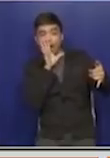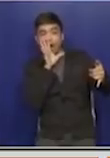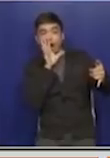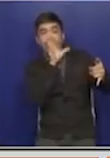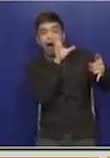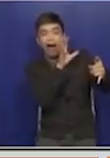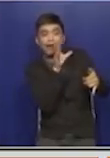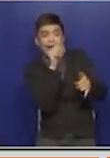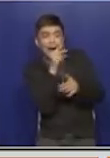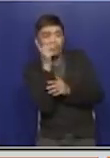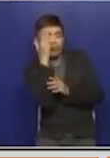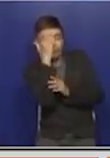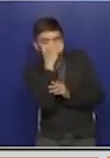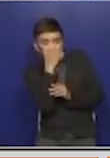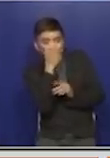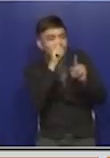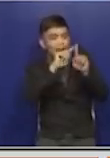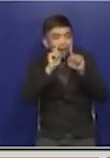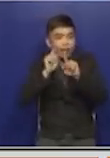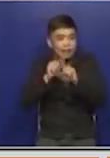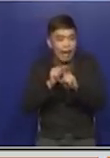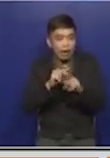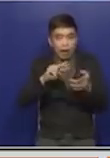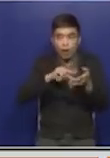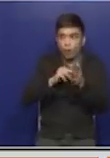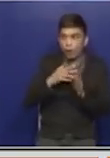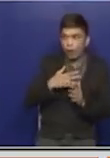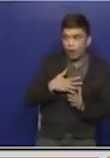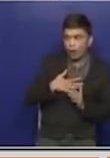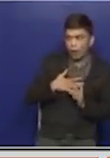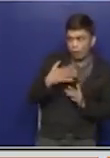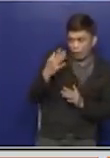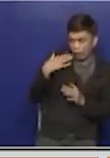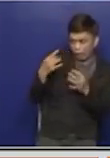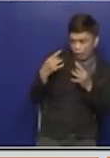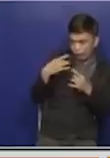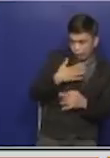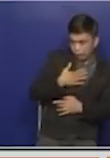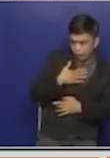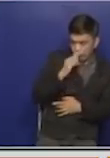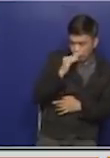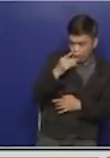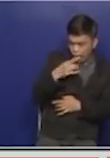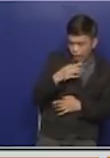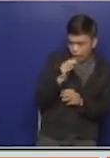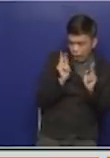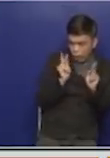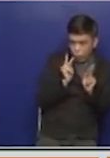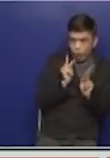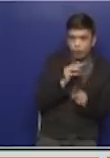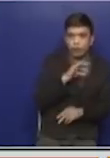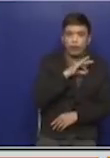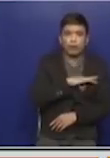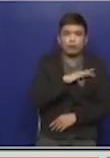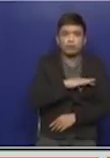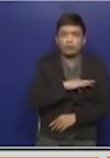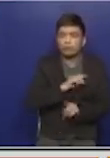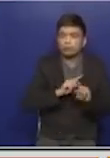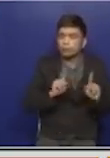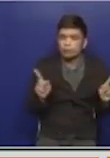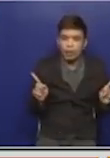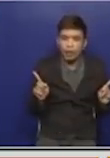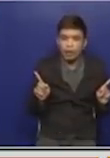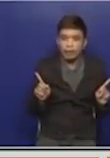คนอาจจะรู้สึกว่าตนเองนั้นถูกคุกคามแต่ก็ไม่ผิดค่ะที่ผู้หญิงบางกลุ่มหรือบางคนก็อาจจะรู้สึกว่